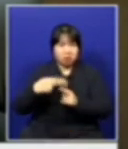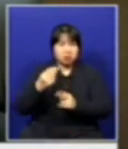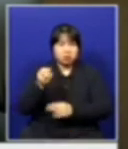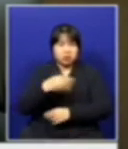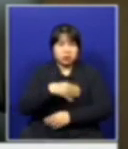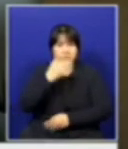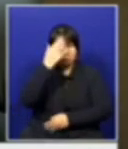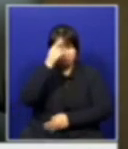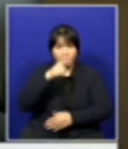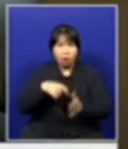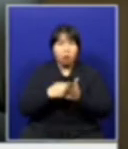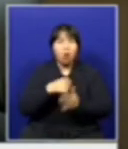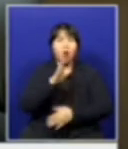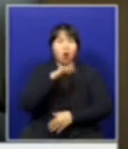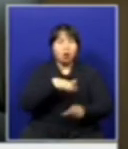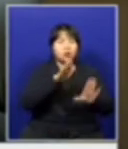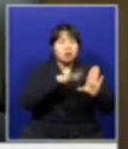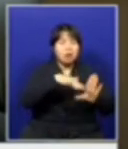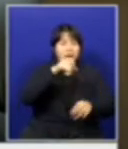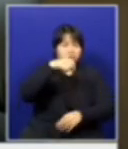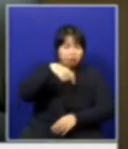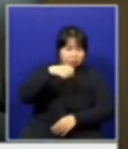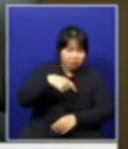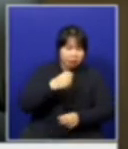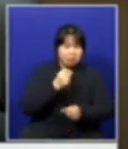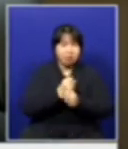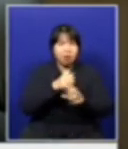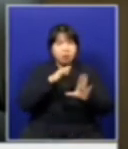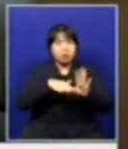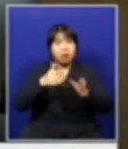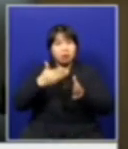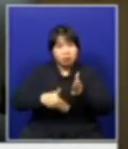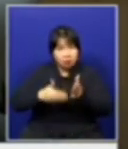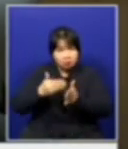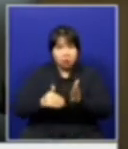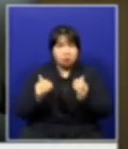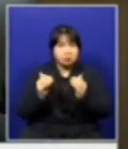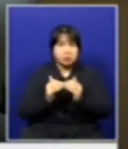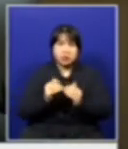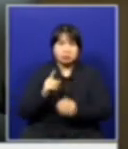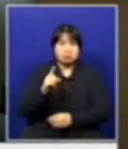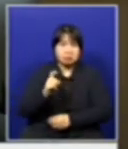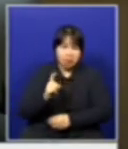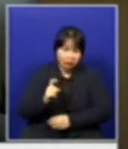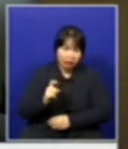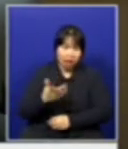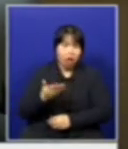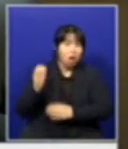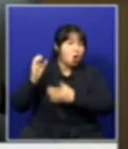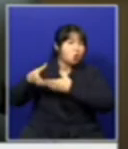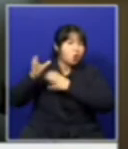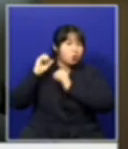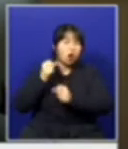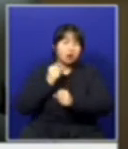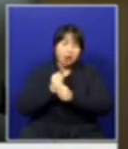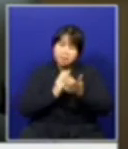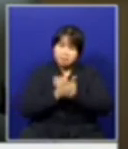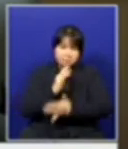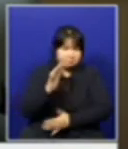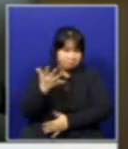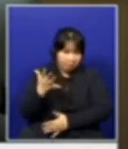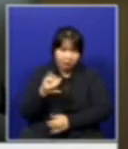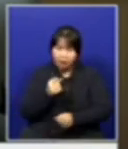าลงทะเบียนซ้ำซ้อนลงทะเบียนไม่สำเร็จไม่ได้รับสิทธิ์ไม่สามารถทบทวนสิทธิ์ได้ไม่ผ่านการทบทว